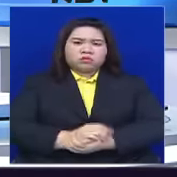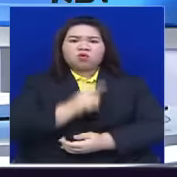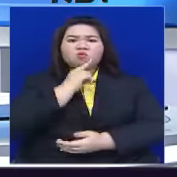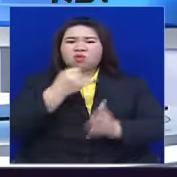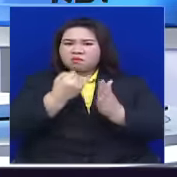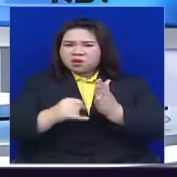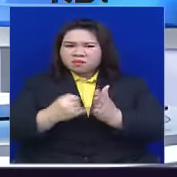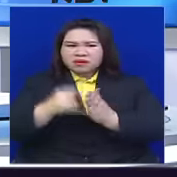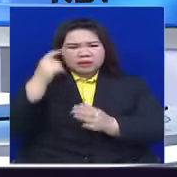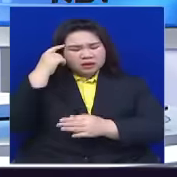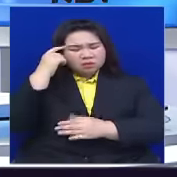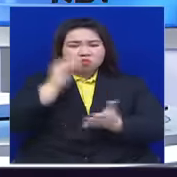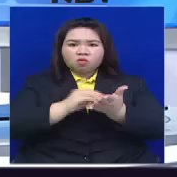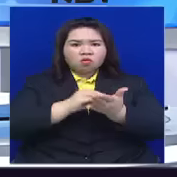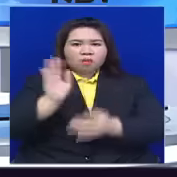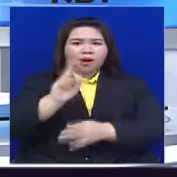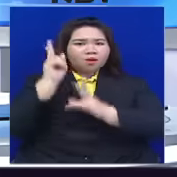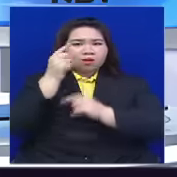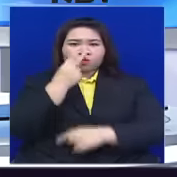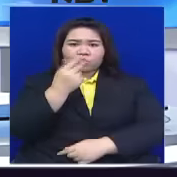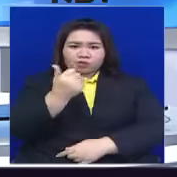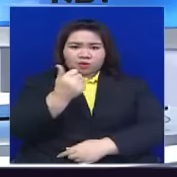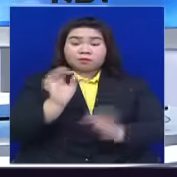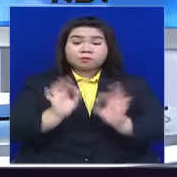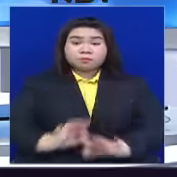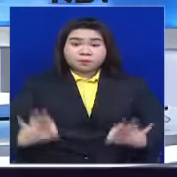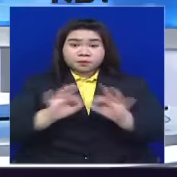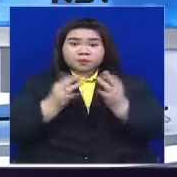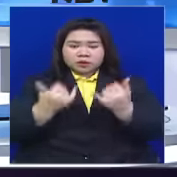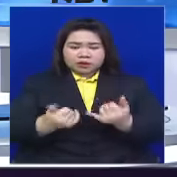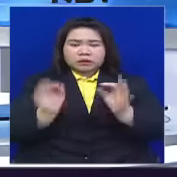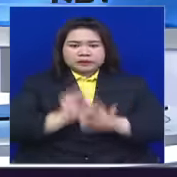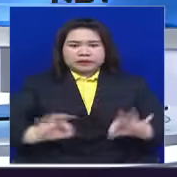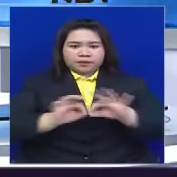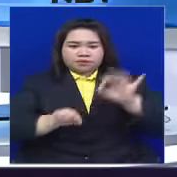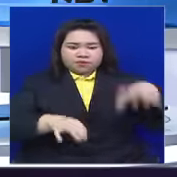ให้ติดตามทางข่าว NBT ก็ได้คร ับ ใช่ค่ะแล้วก็ที่สำคัญนะคะดูจากหน่วยงานที่เกี่ยวข้อง